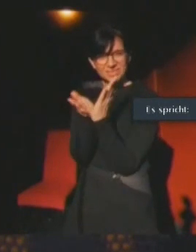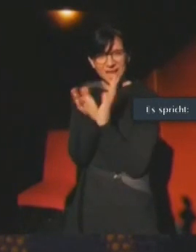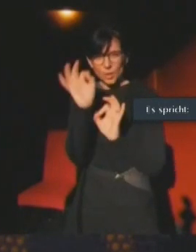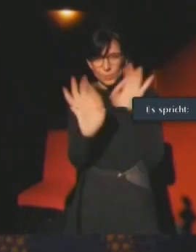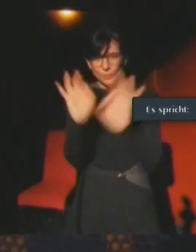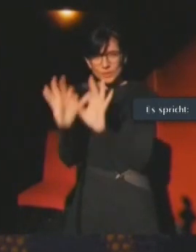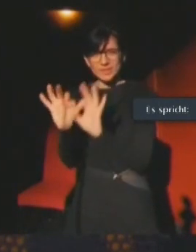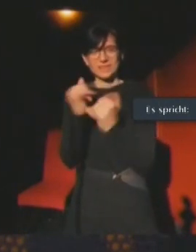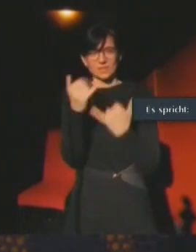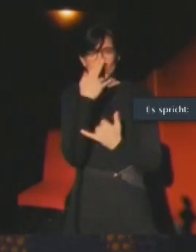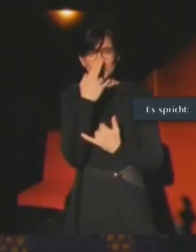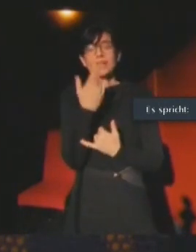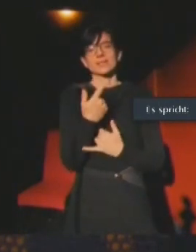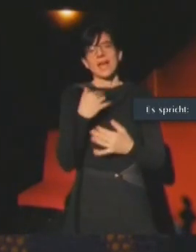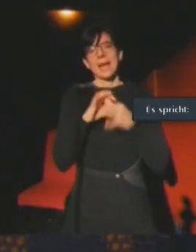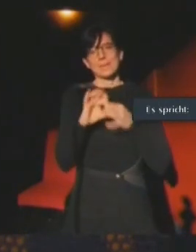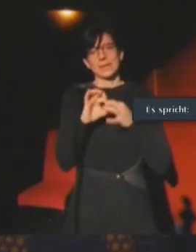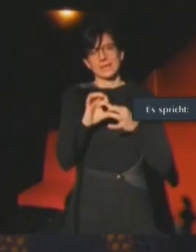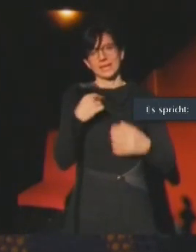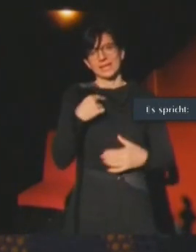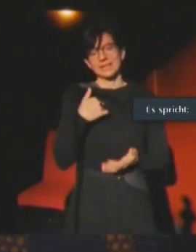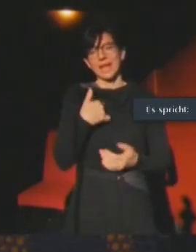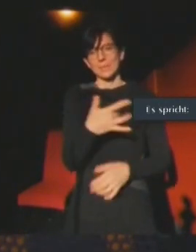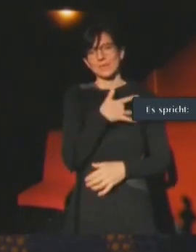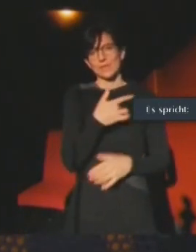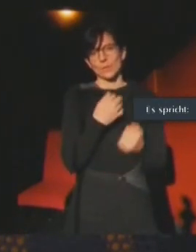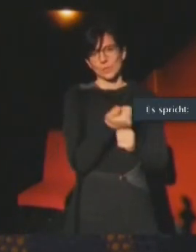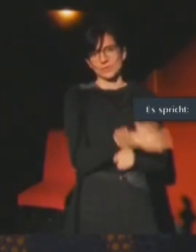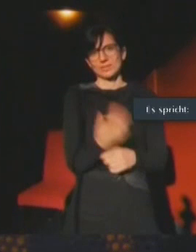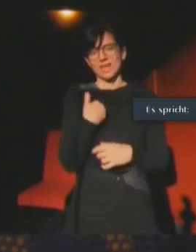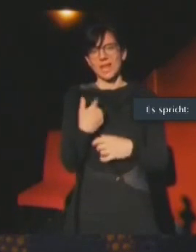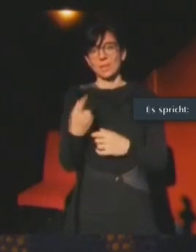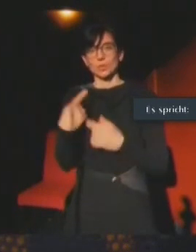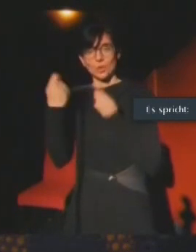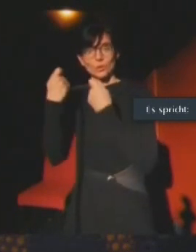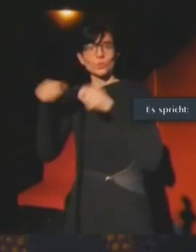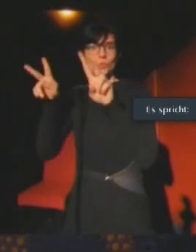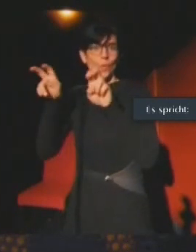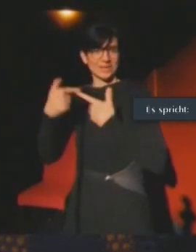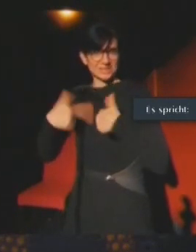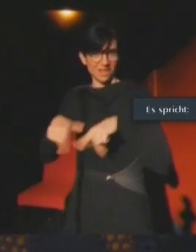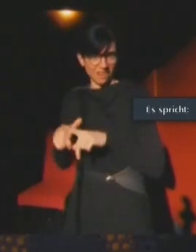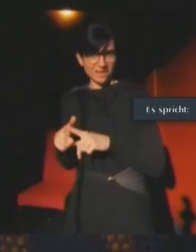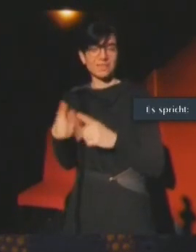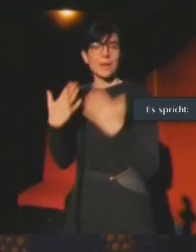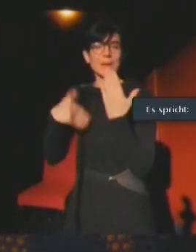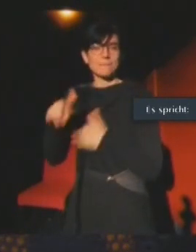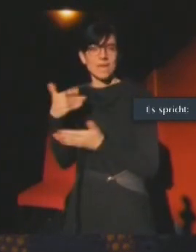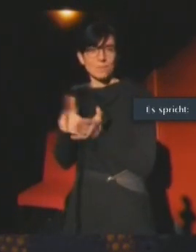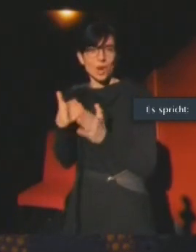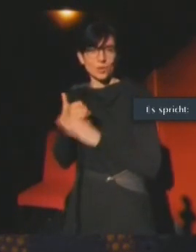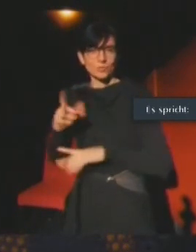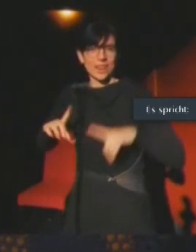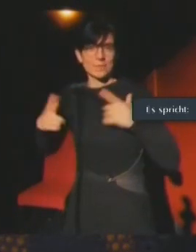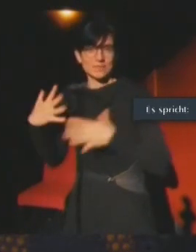der Bevölkerungszahl, den spezifischen Lebenshaltungskosten. Teure Länder bekommen mehr, aus